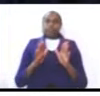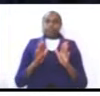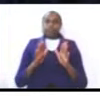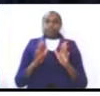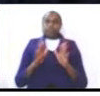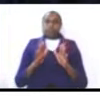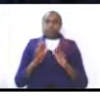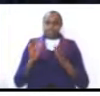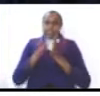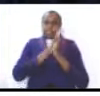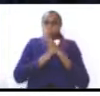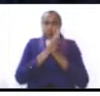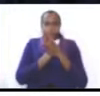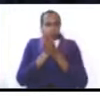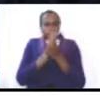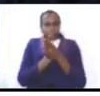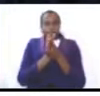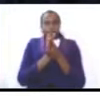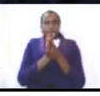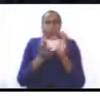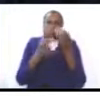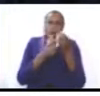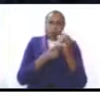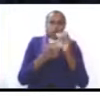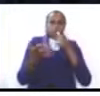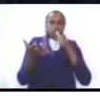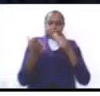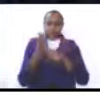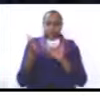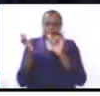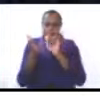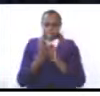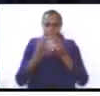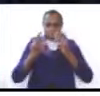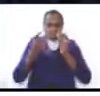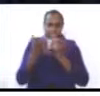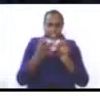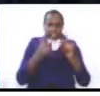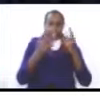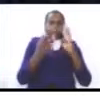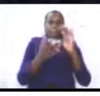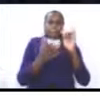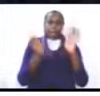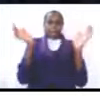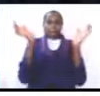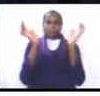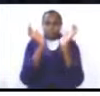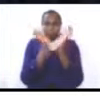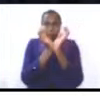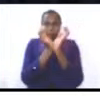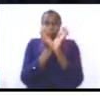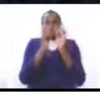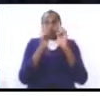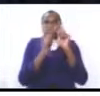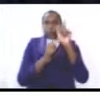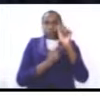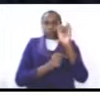ni hadithi ama ni barua ambayo iliandikwa na Paulo kwa